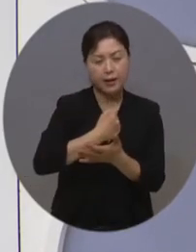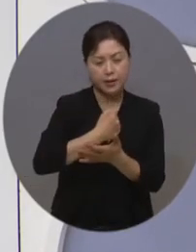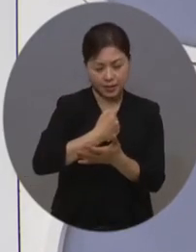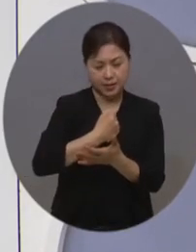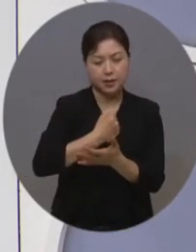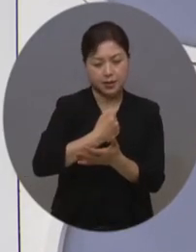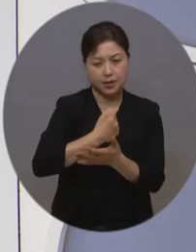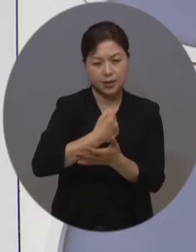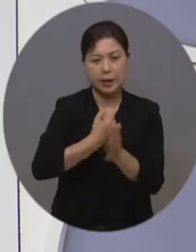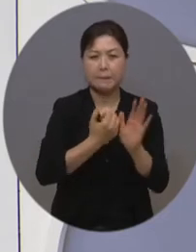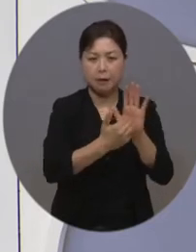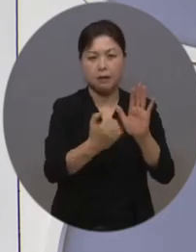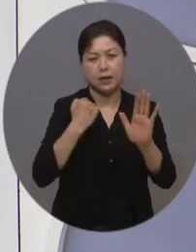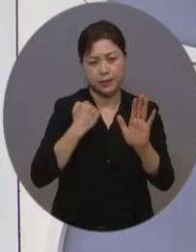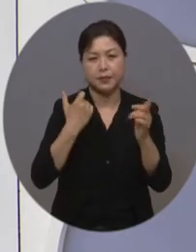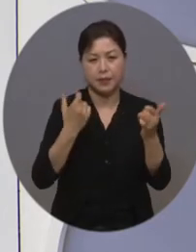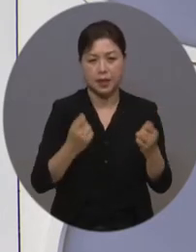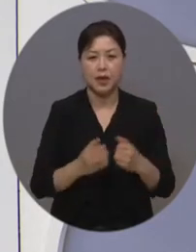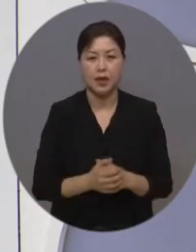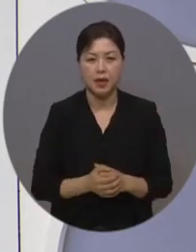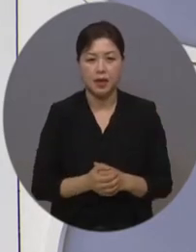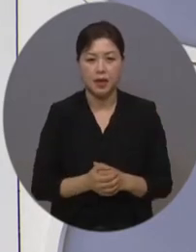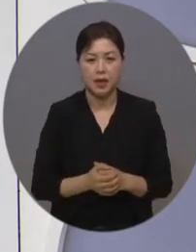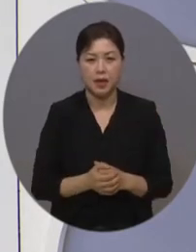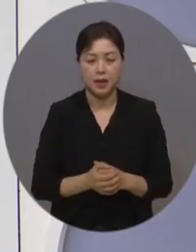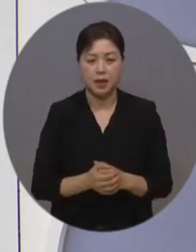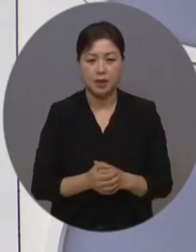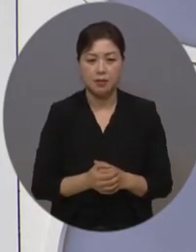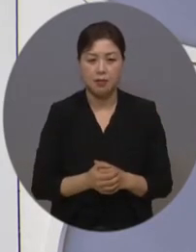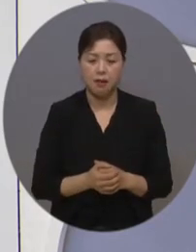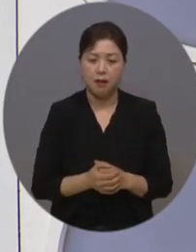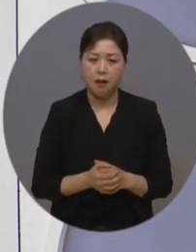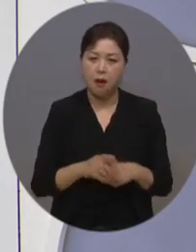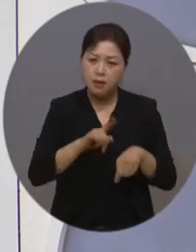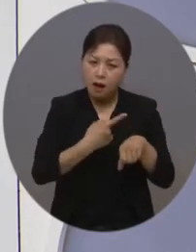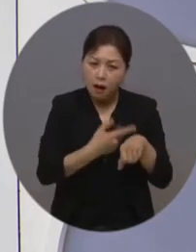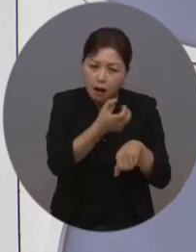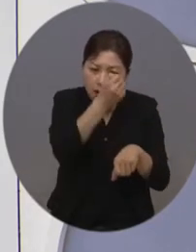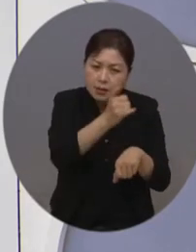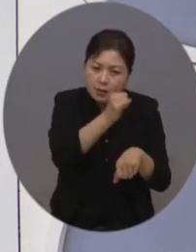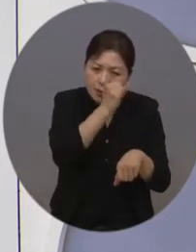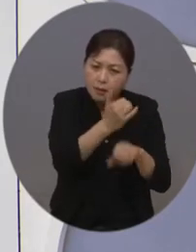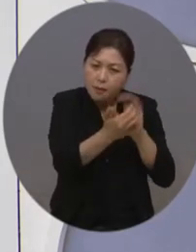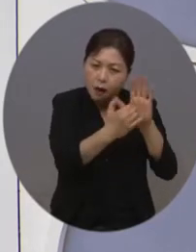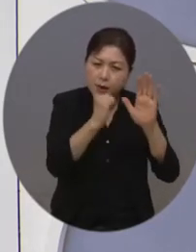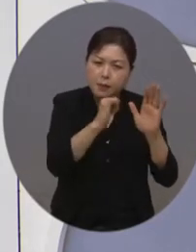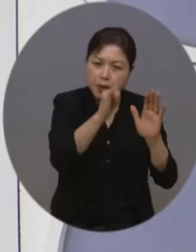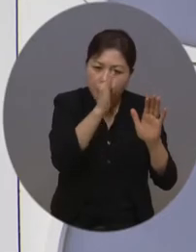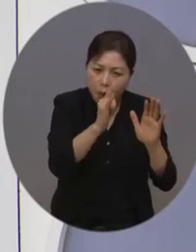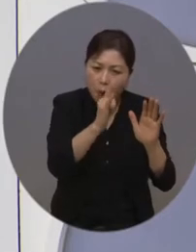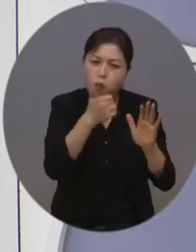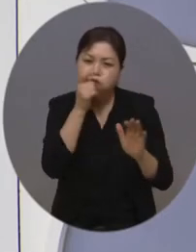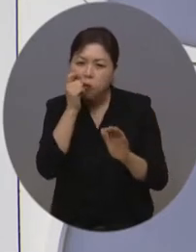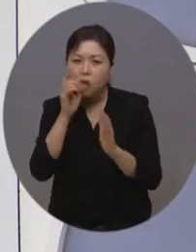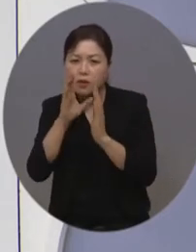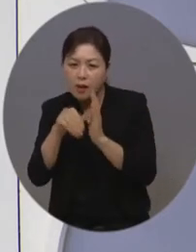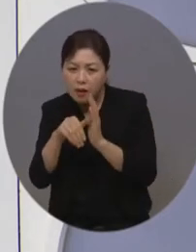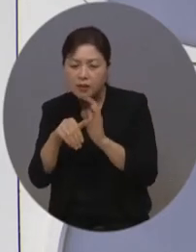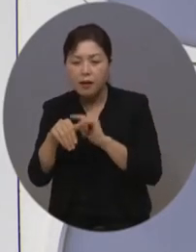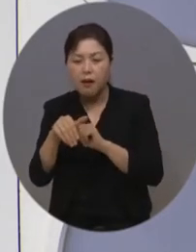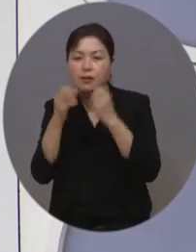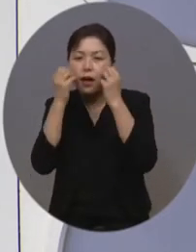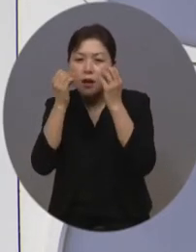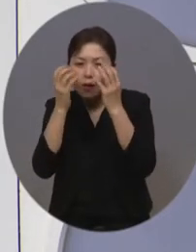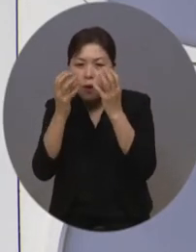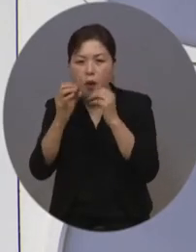여기까지 부족할 때는 새로운 면역력을 만들어내야 되는데 그 항원에 딱 맞는 항체를